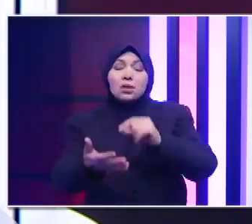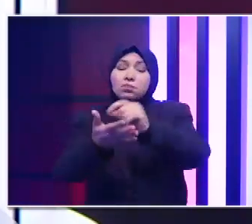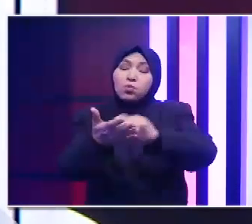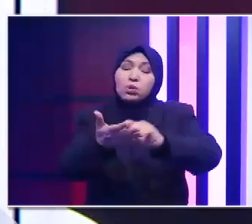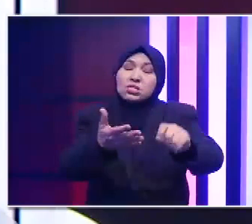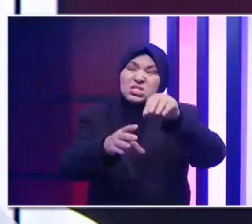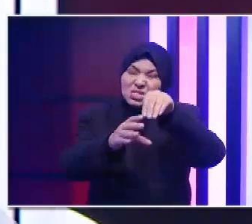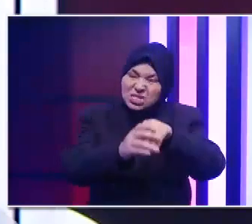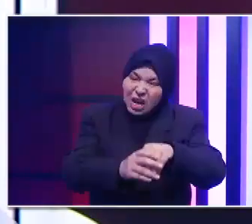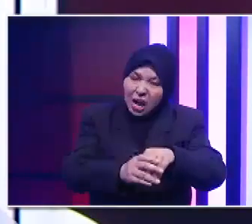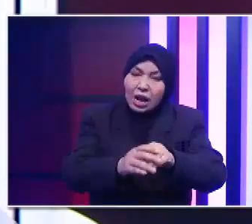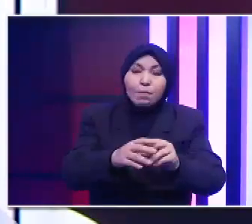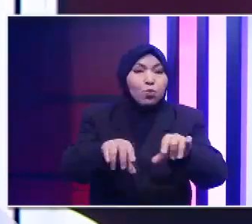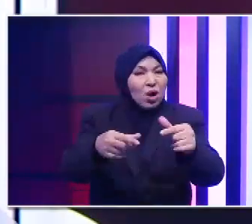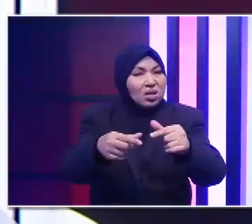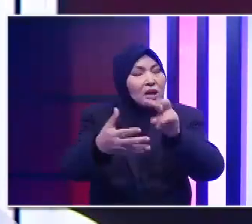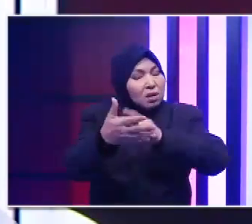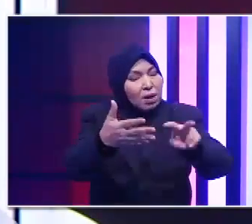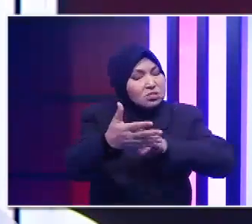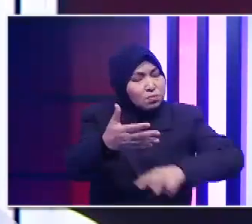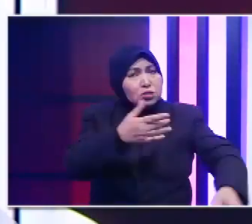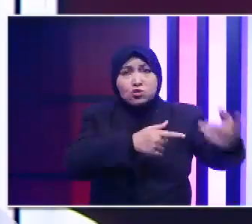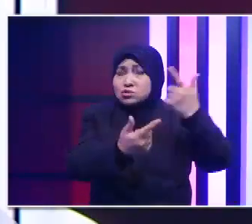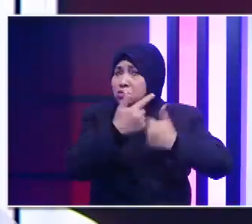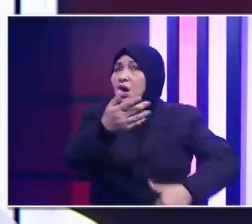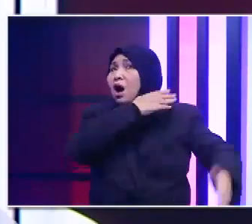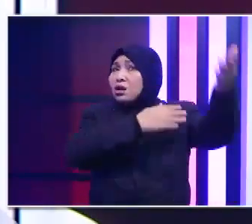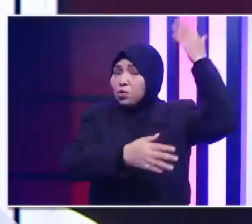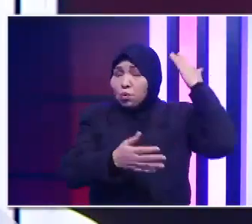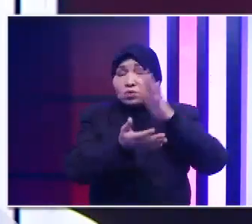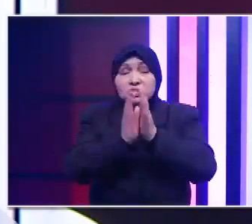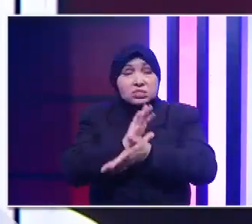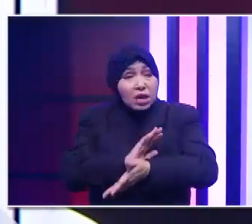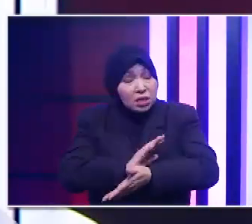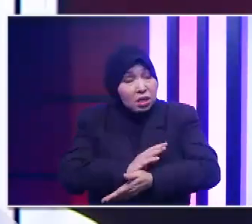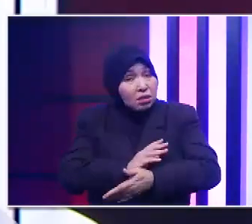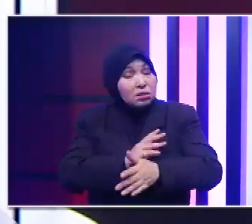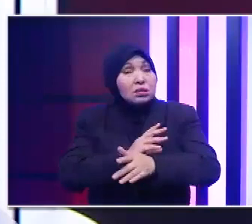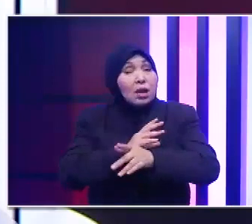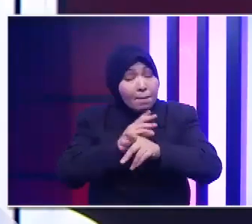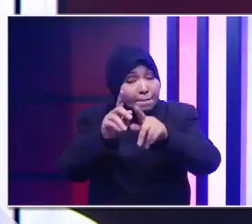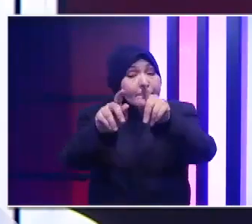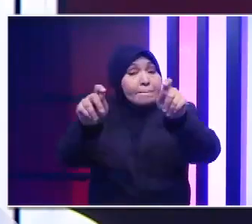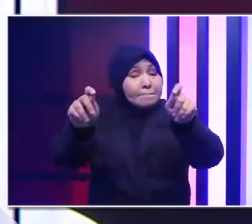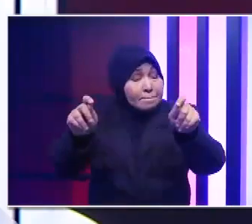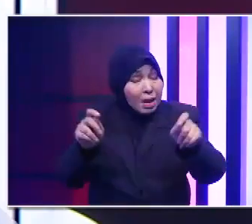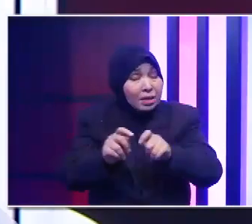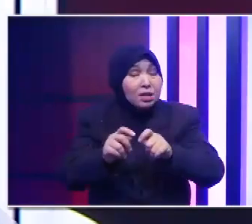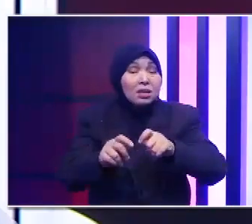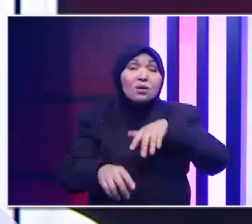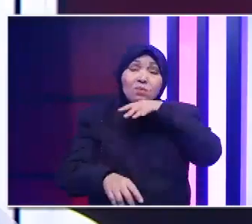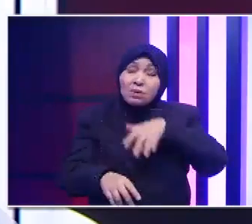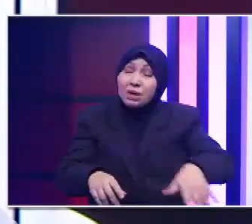Alquran dan dibaca zaman berdamai Hai inilah kate tuh jadi makannya bisa asal berbeza makam istri-istri Nabi Sallallahu